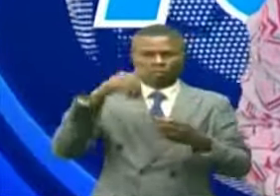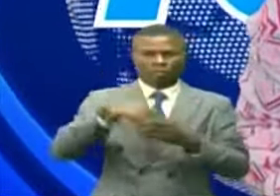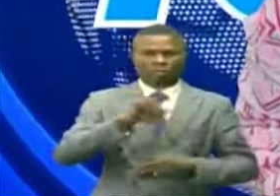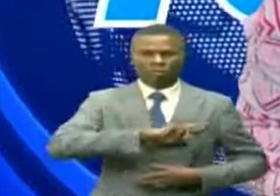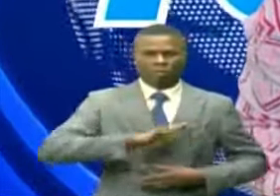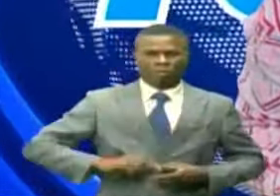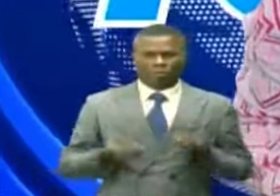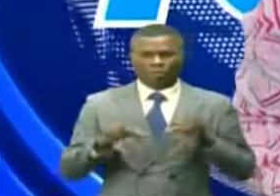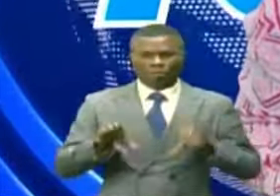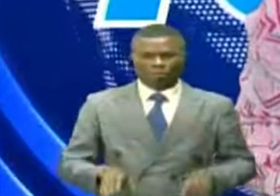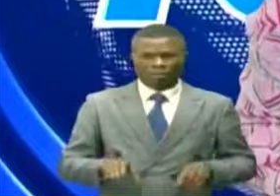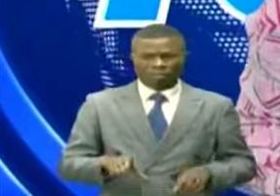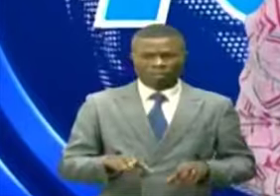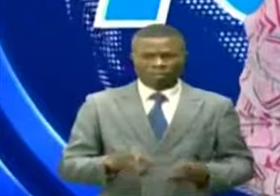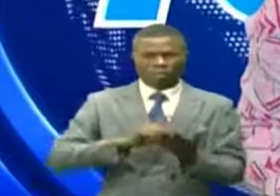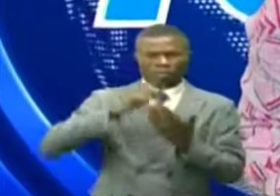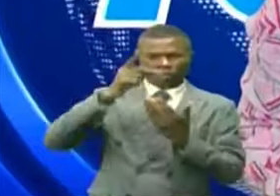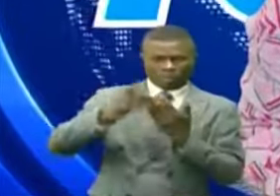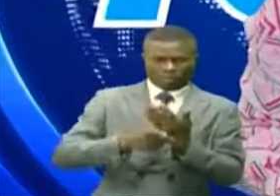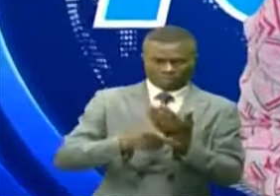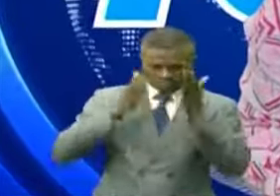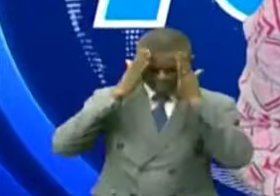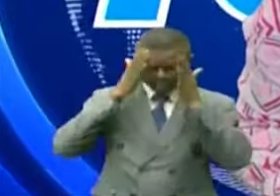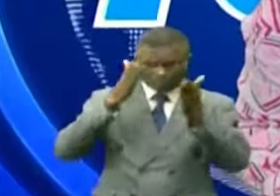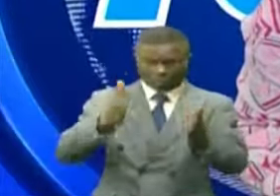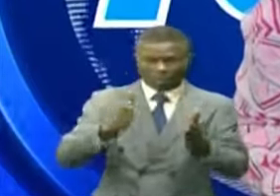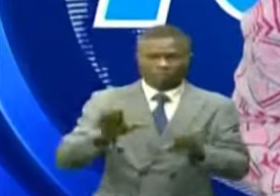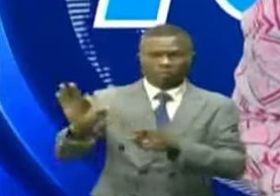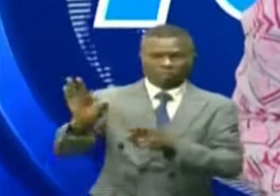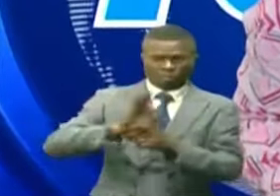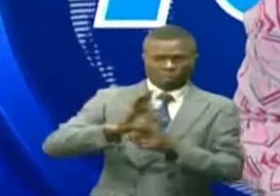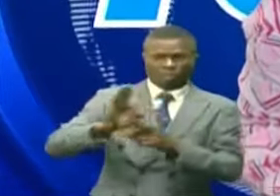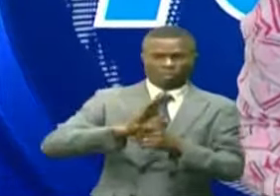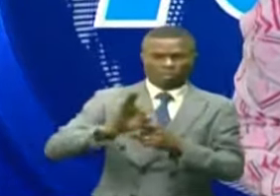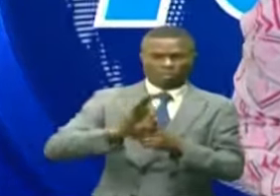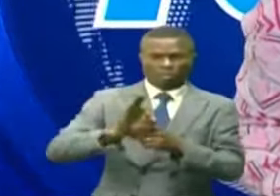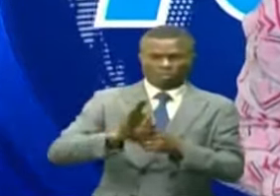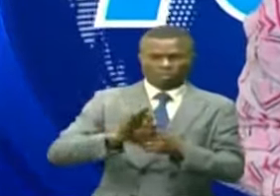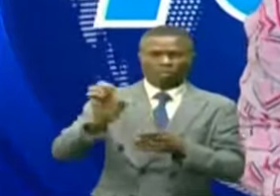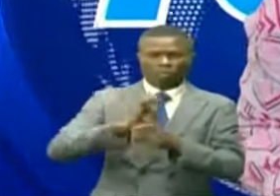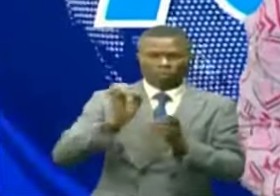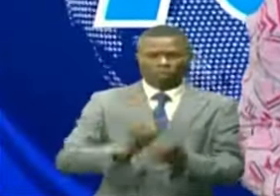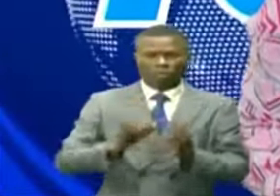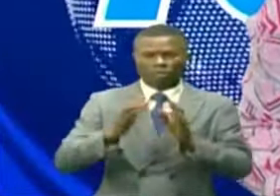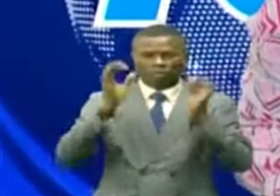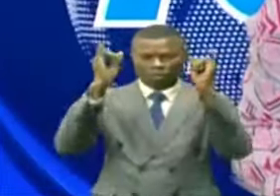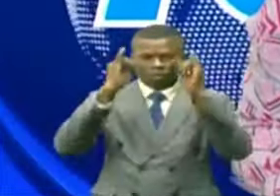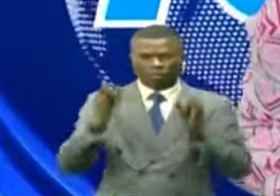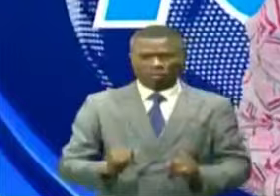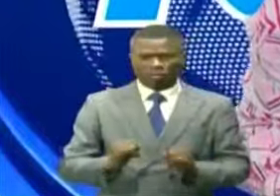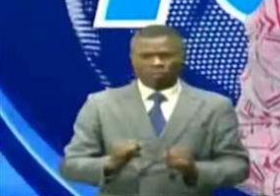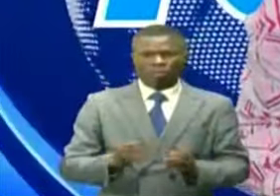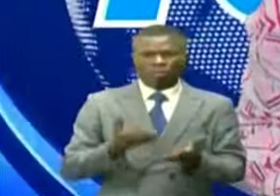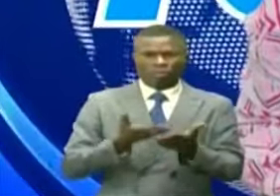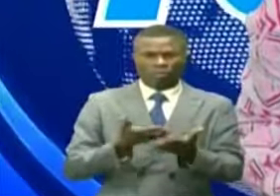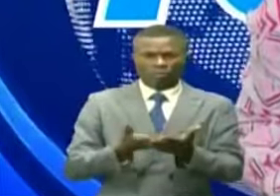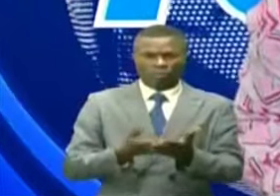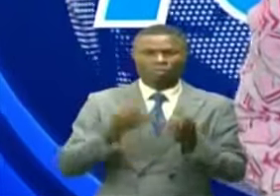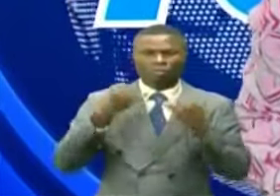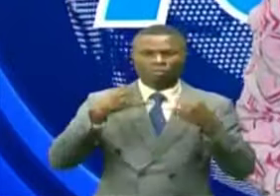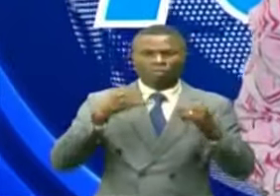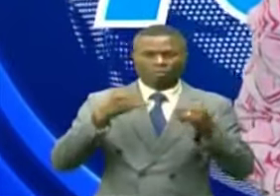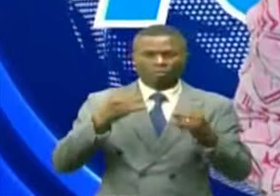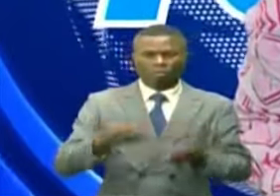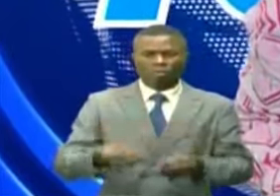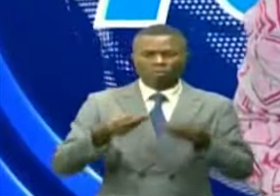démocratique du Congo un programme qui se base sur la formation le coaching en ligne et le classe une information